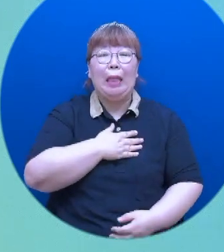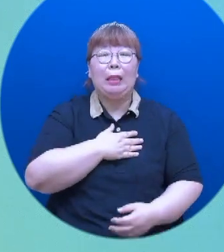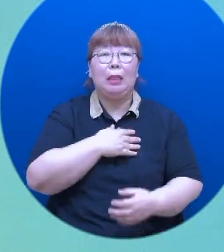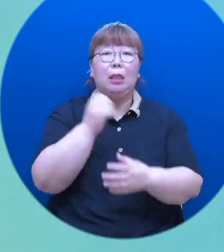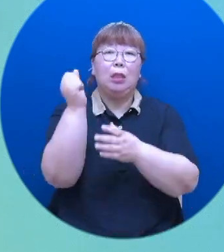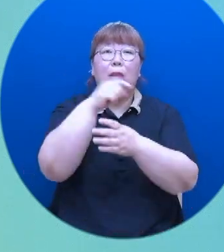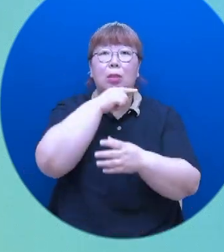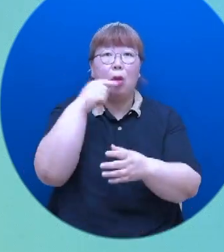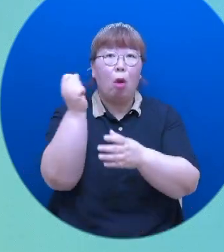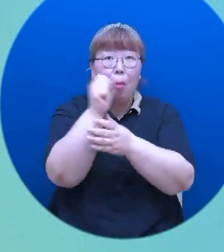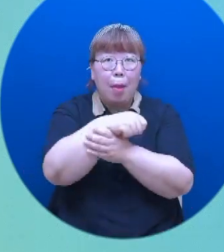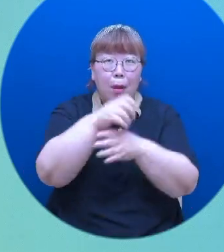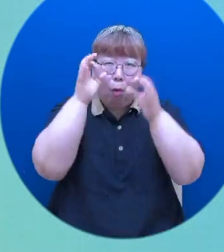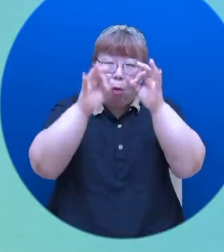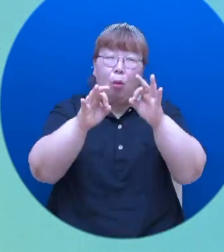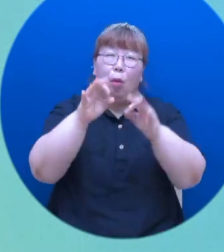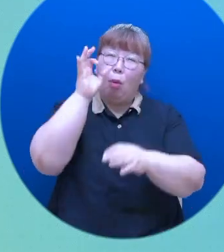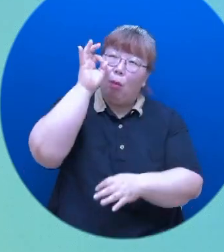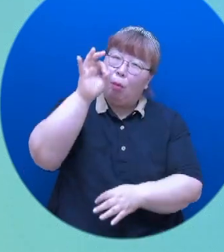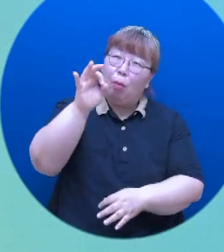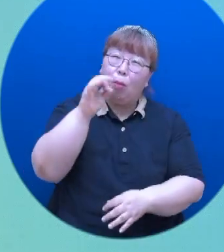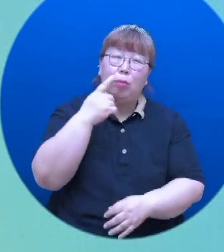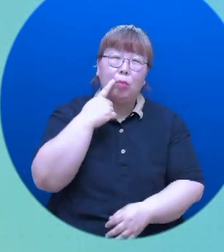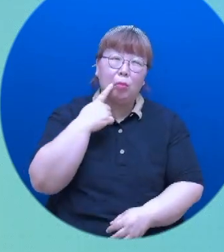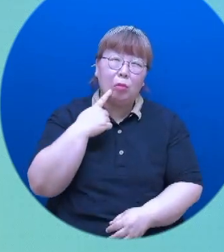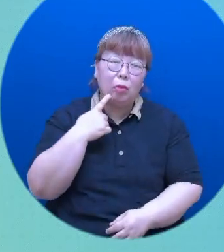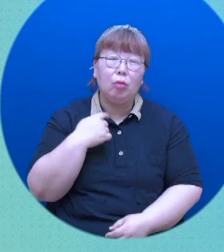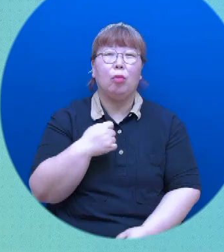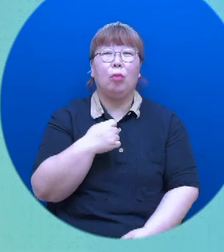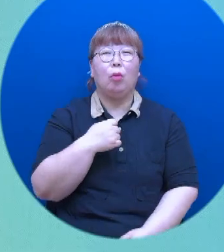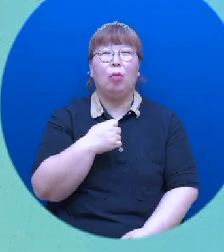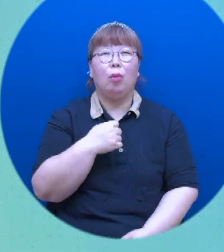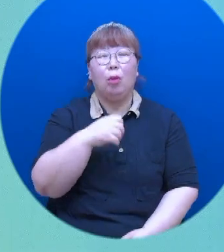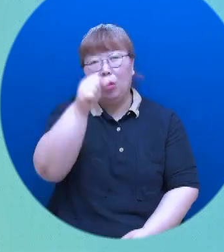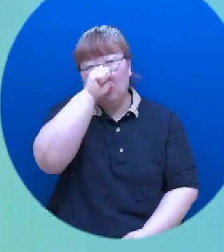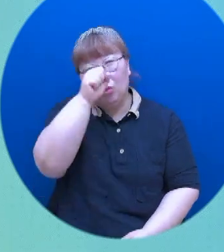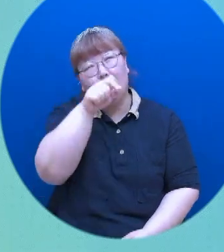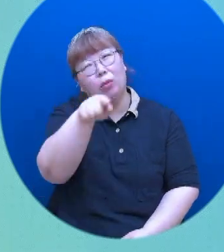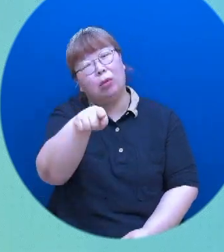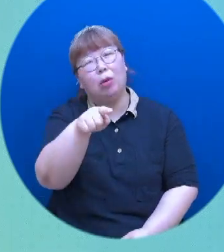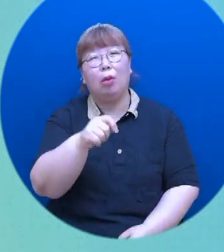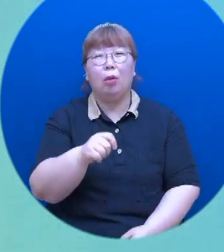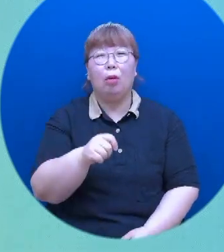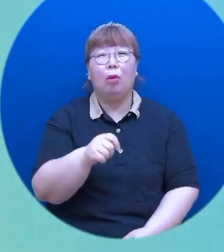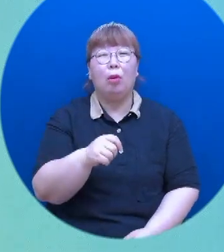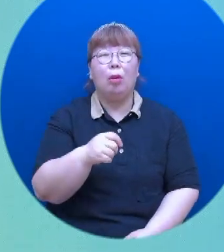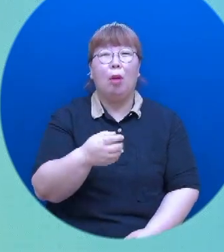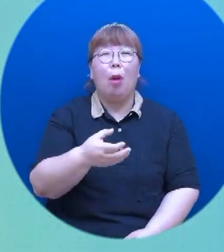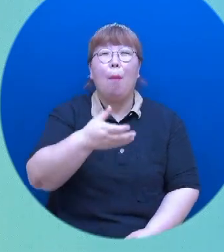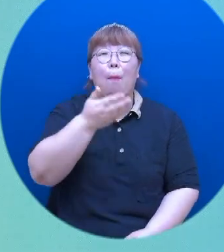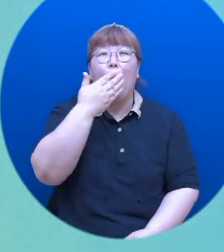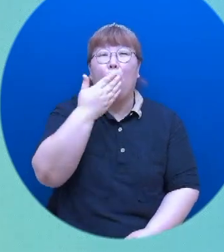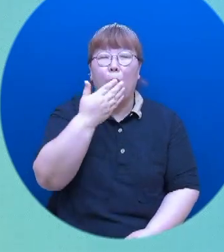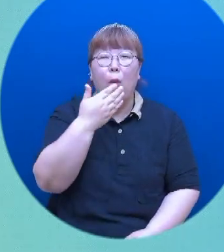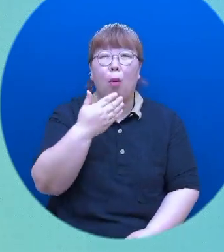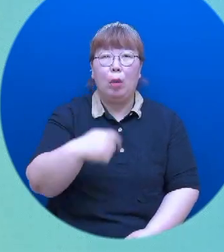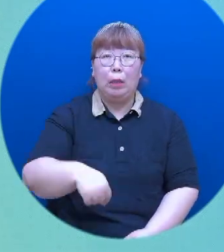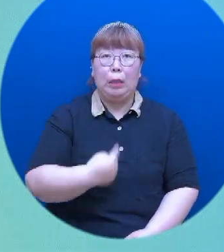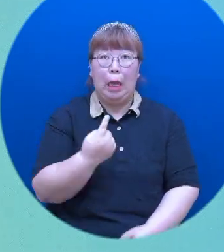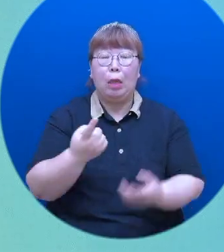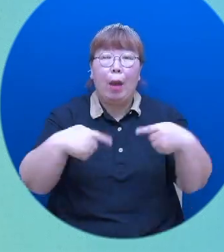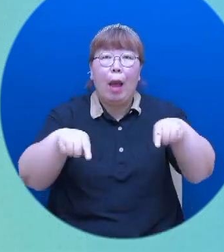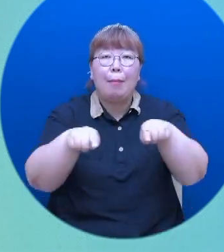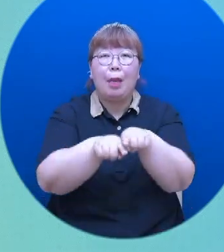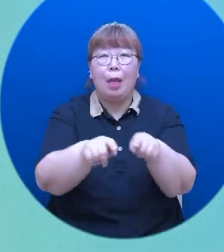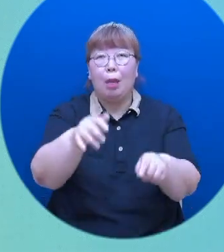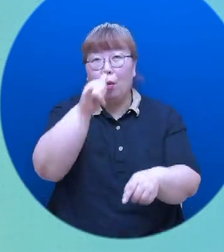먹음직도 하고 보암직도 하고 지혜롭게 할 만큼 탐스럽기도 한 나무인지라 그 열매를 먹고 자기와 함께하고